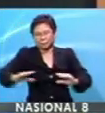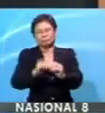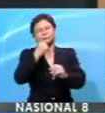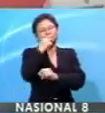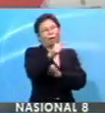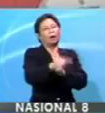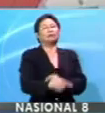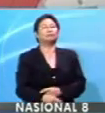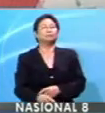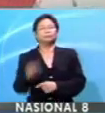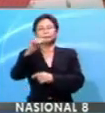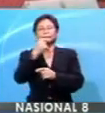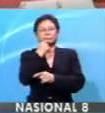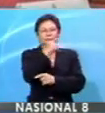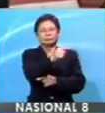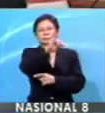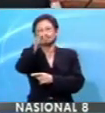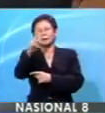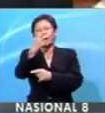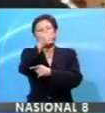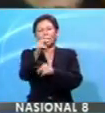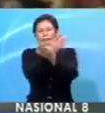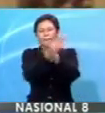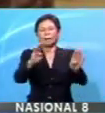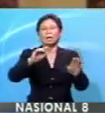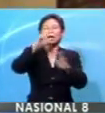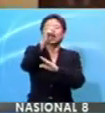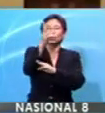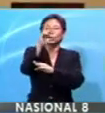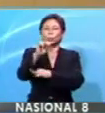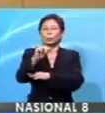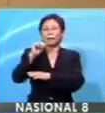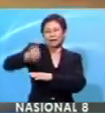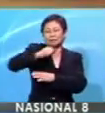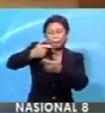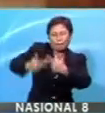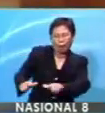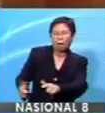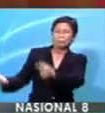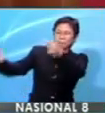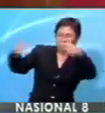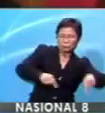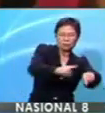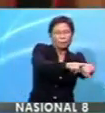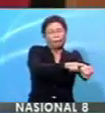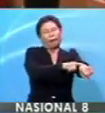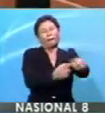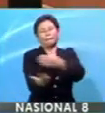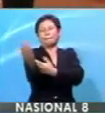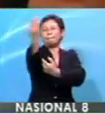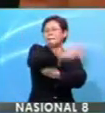wong akan dirujuk kepada jawatankuasa dan kebebasan Dun esok dan tidak dibenarkan menghadiri persidangan sepanjang hari